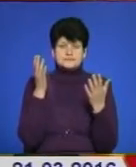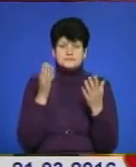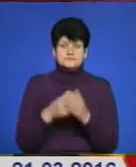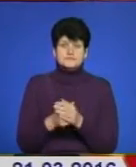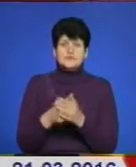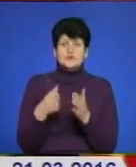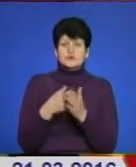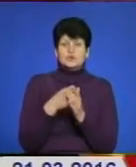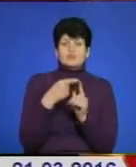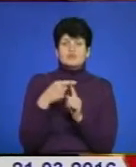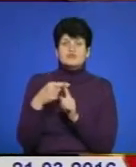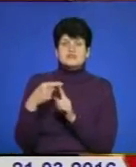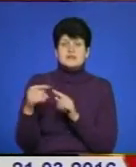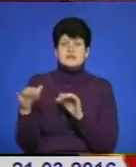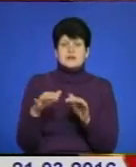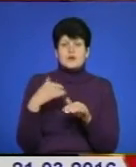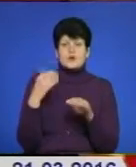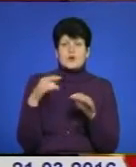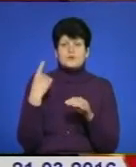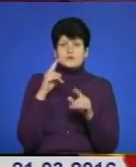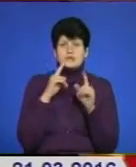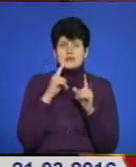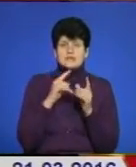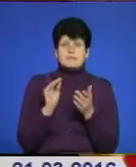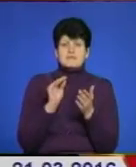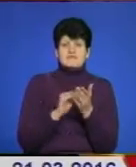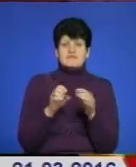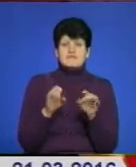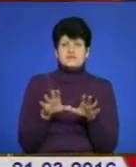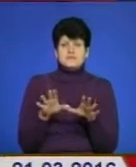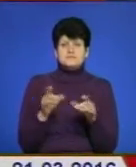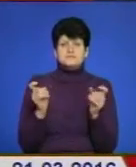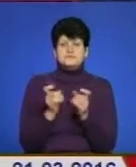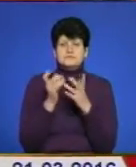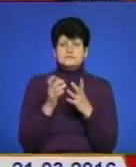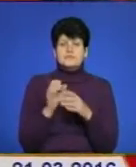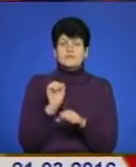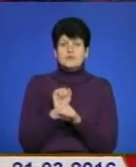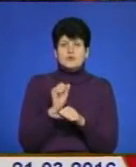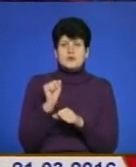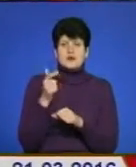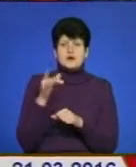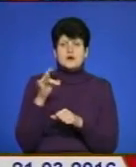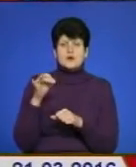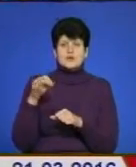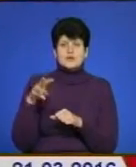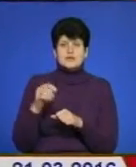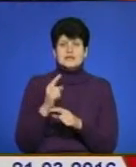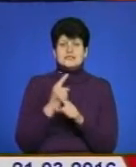До плюсів діяльності облради голова приписав і вирішення конфлікту з ТОВ «Агроланівці» та заборону